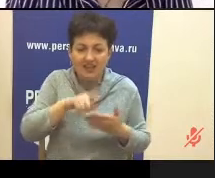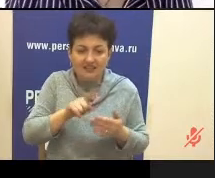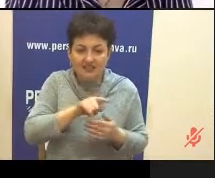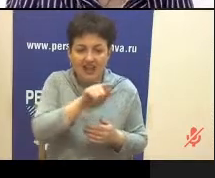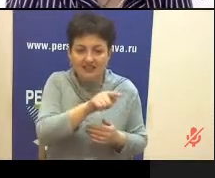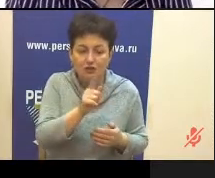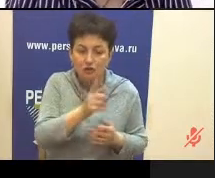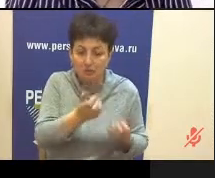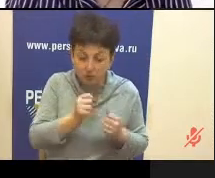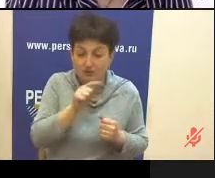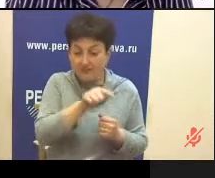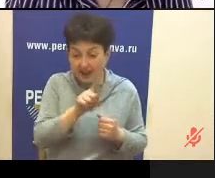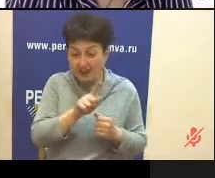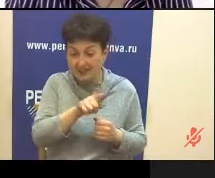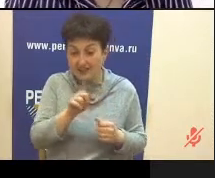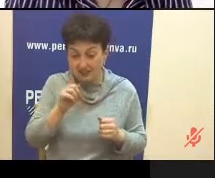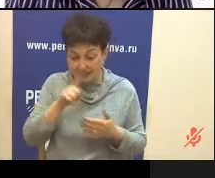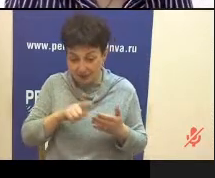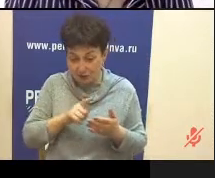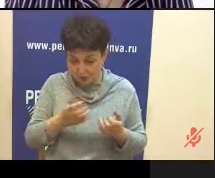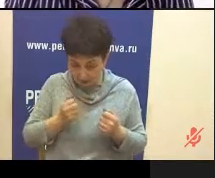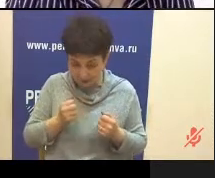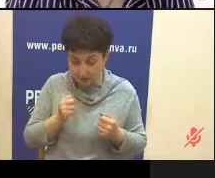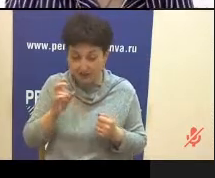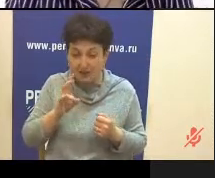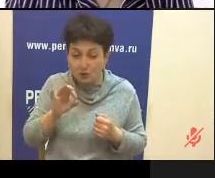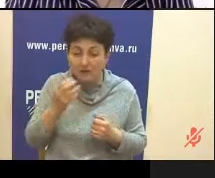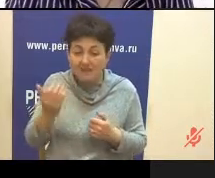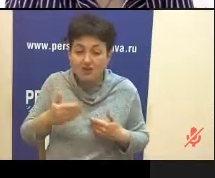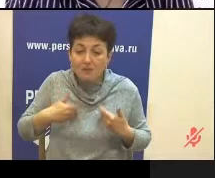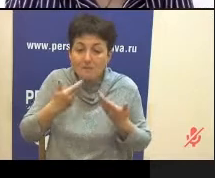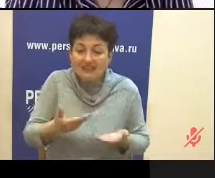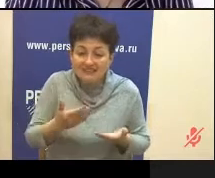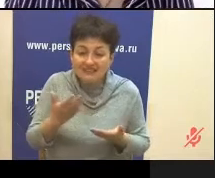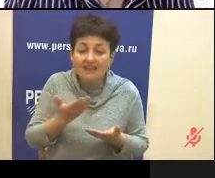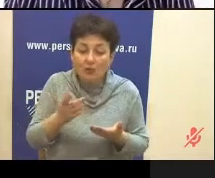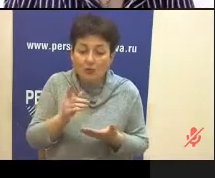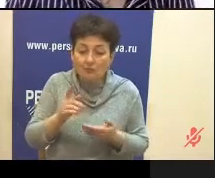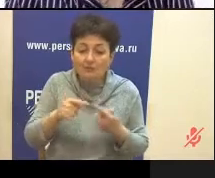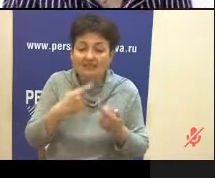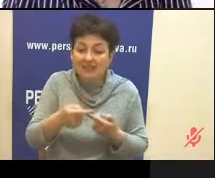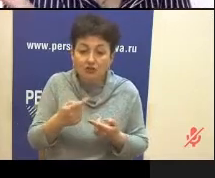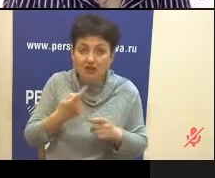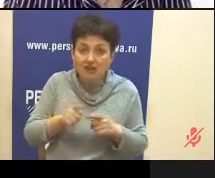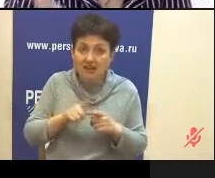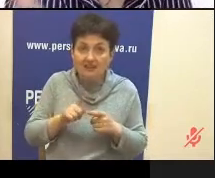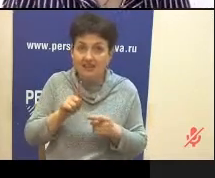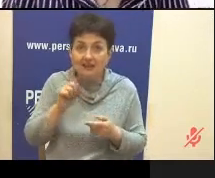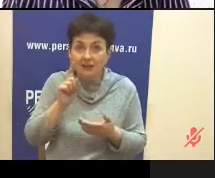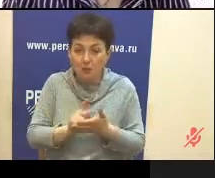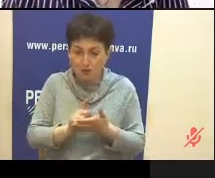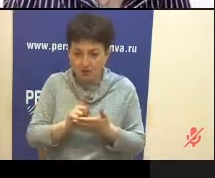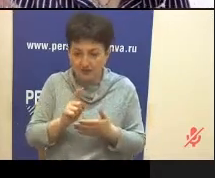получить. От них вы, безусловно, что-то надеетесь получить, но ваш основной посыл должен быть следующий. Я, опять же, должен